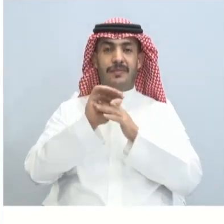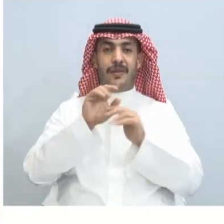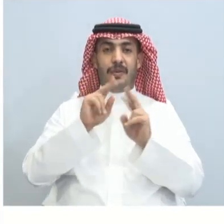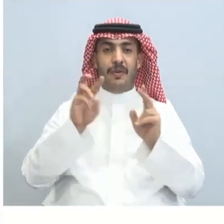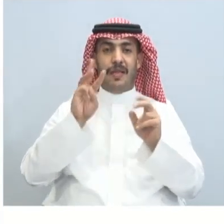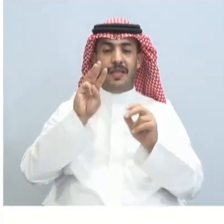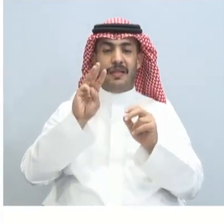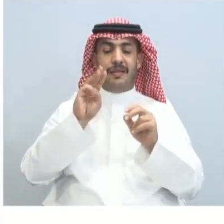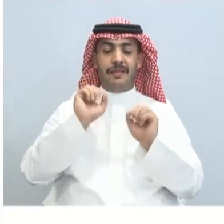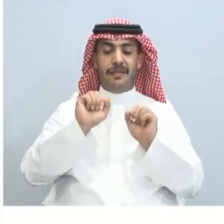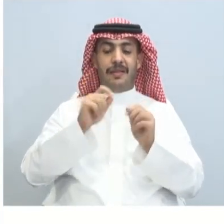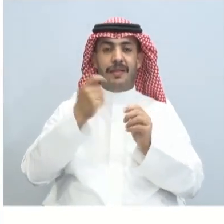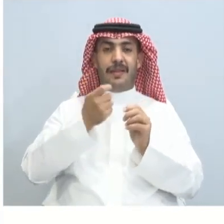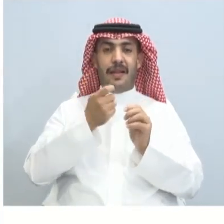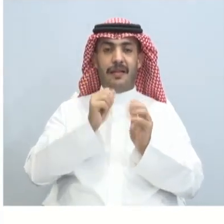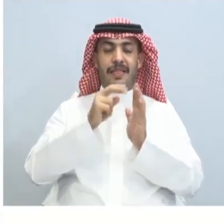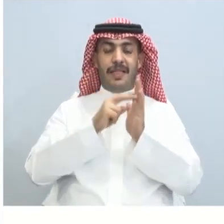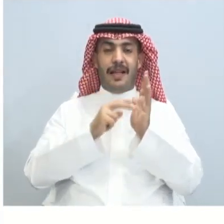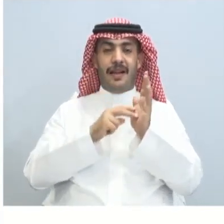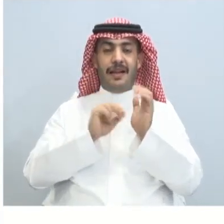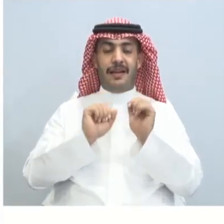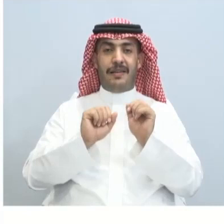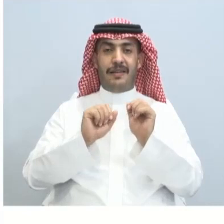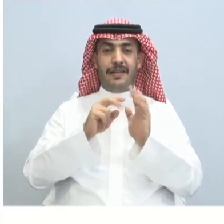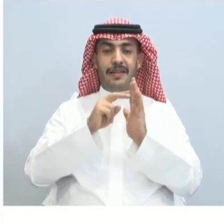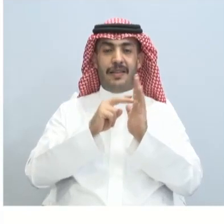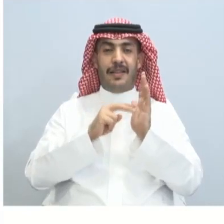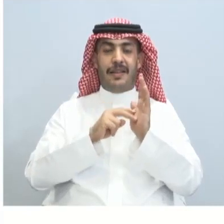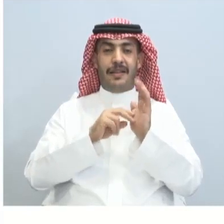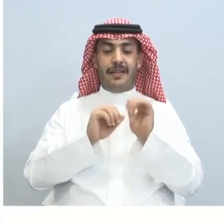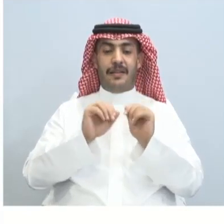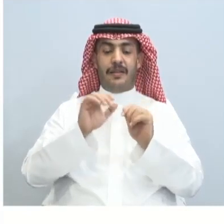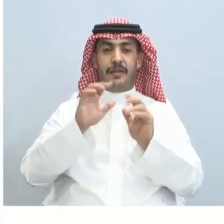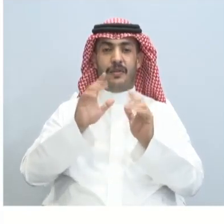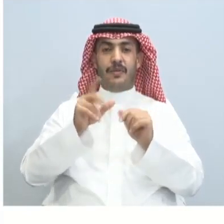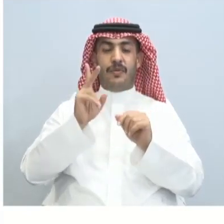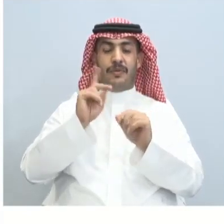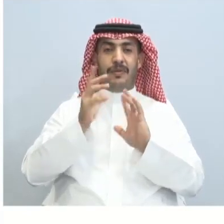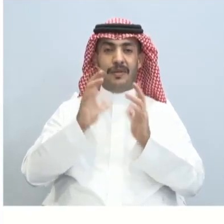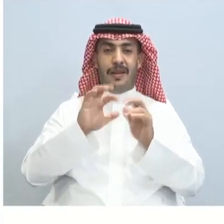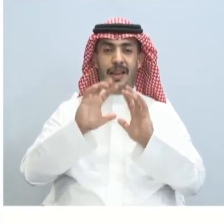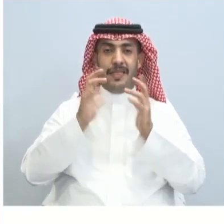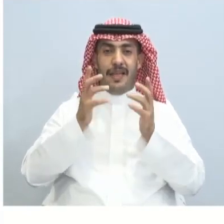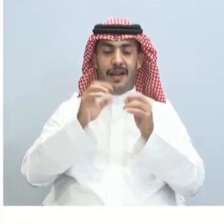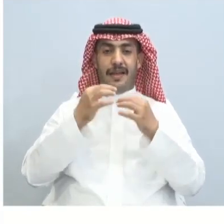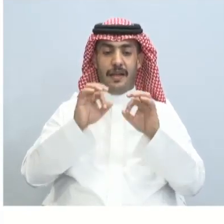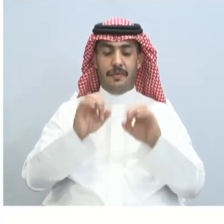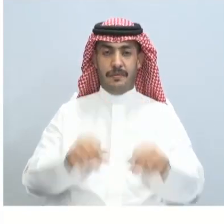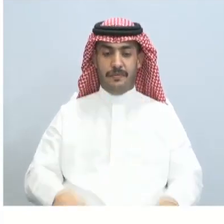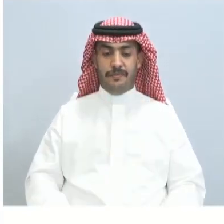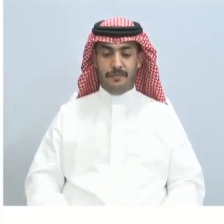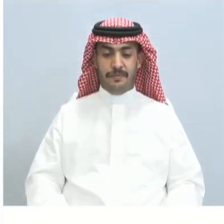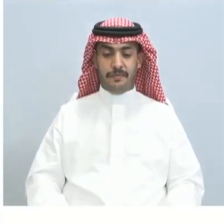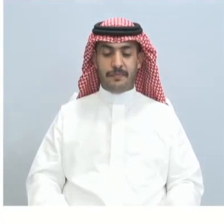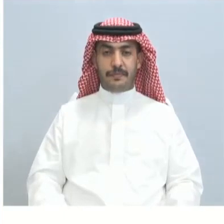الثالث وهو كتابه التقارير او خصائص كتابه التقارير الكتابه الاداريه بشكل